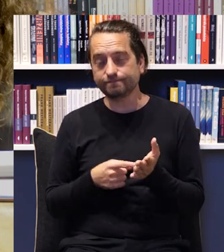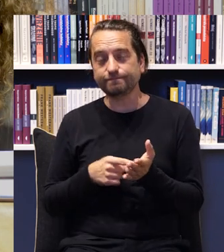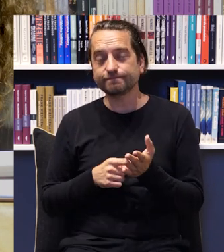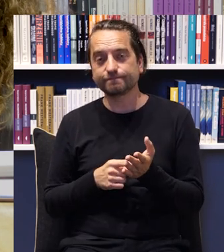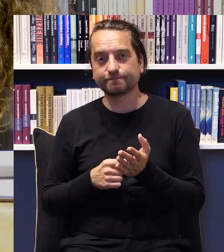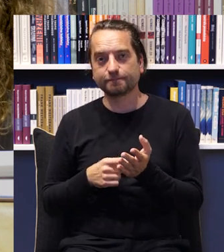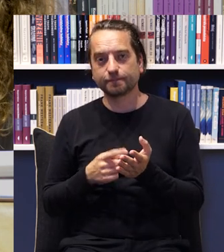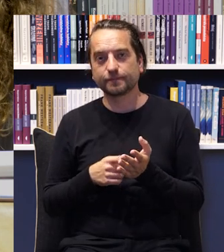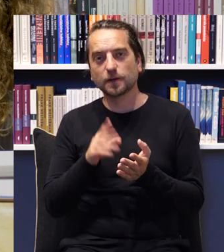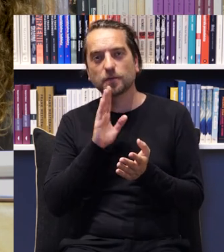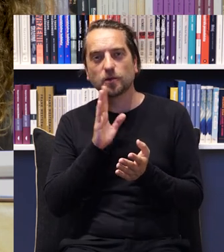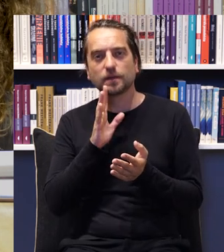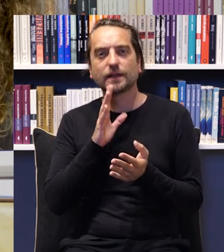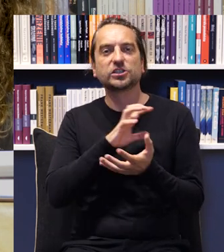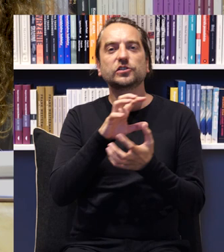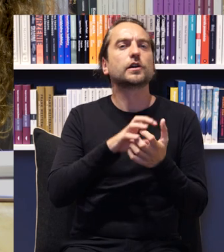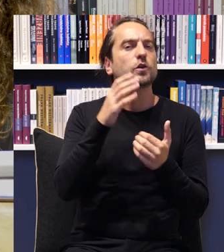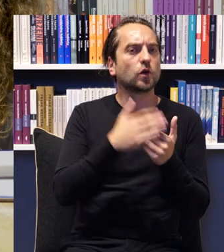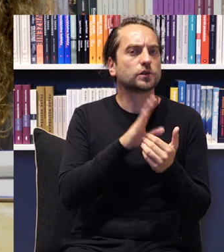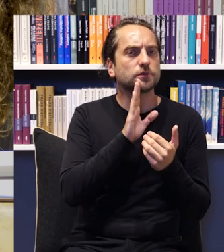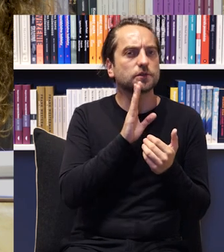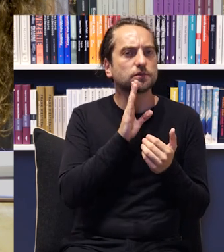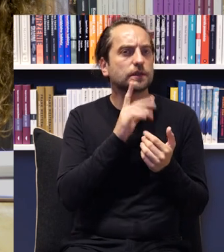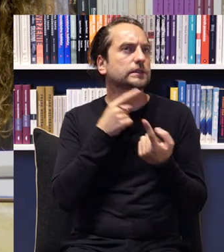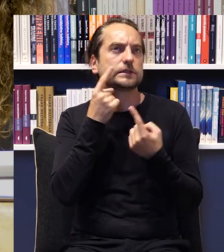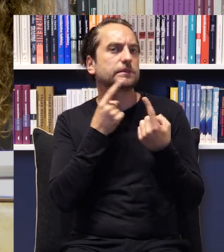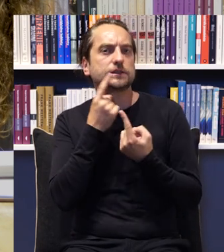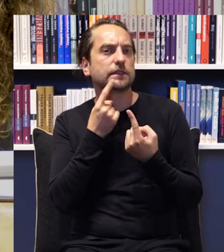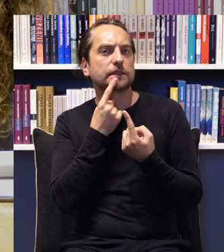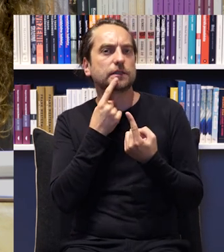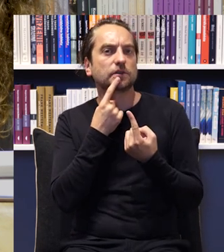znowu, to trochę jak z tą apokalipsą, że ja też nie myślałam o tym,